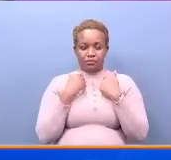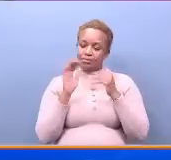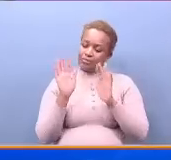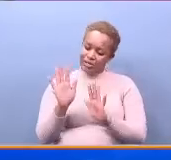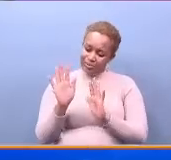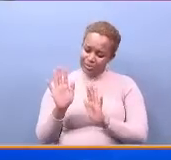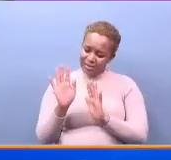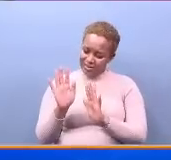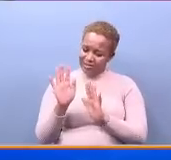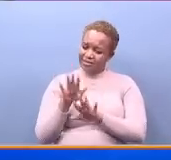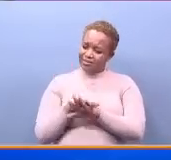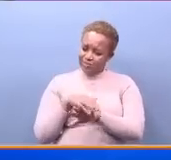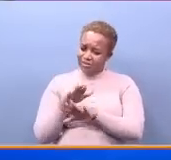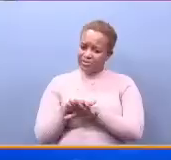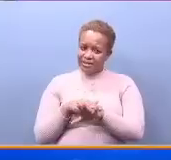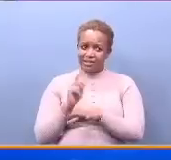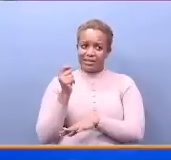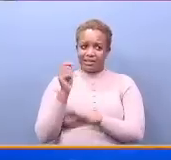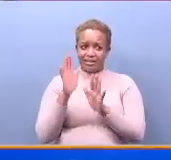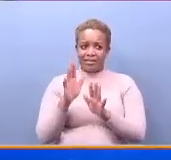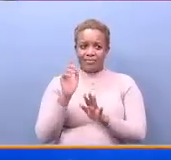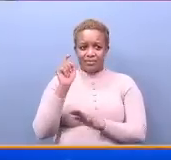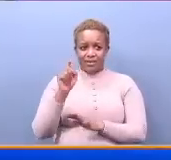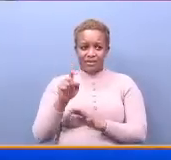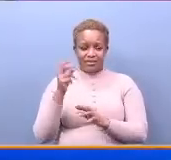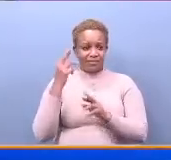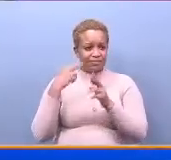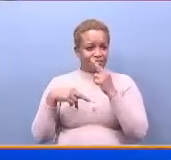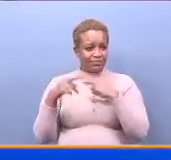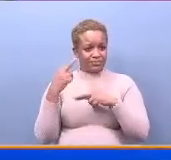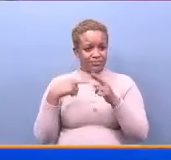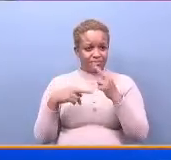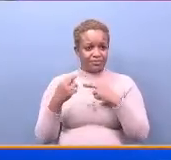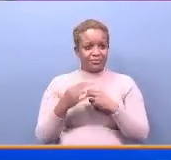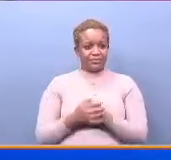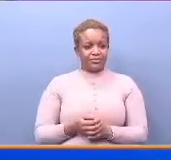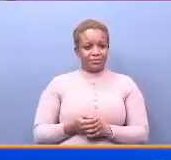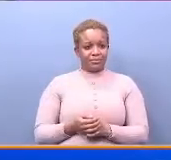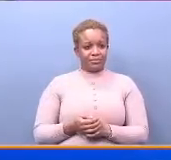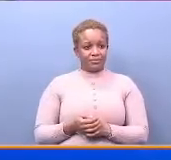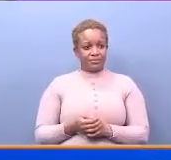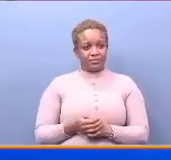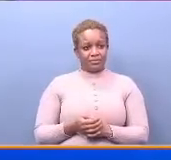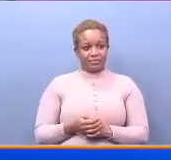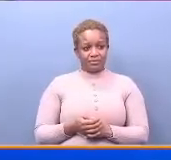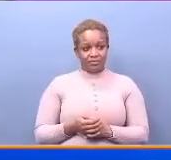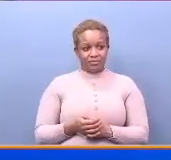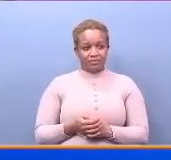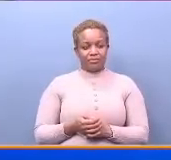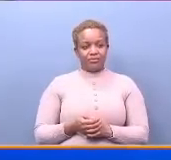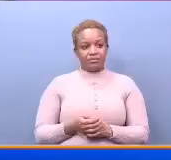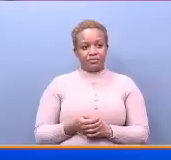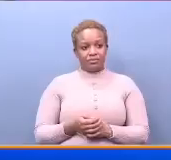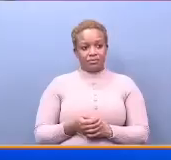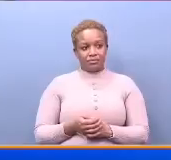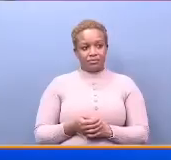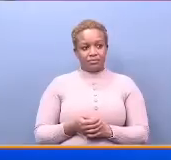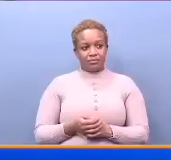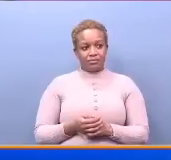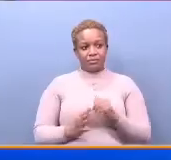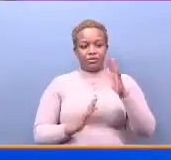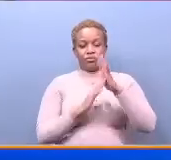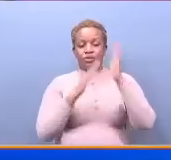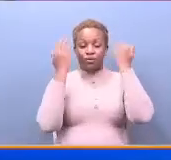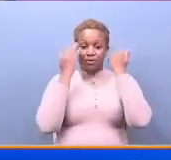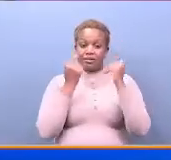mosmos. Wa Kenya wanaangalia hiki. Lakini tungependa pia nataka tu utauliza, nimalizia tena barua nikuacha uulize. Sentence ya mwisho ya Supreme Court